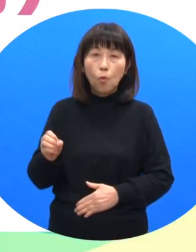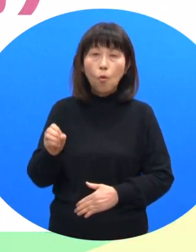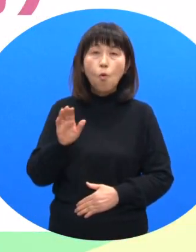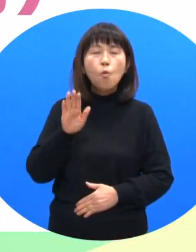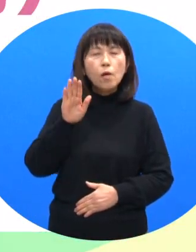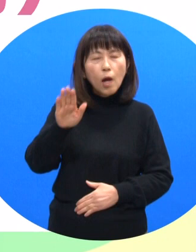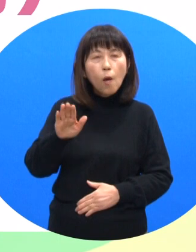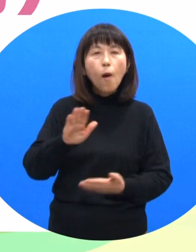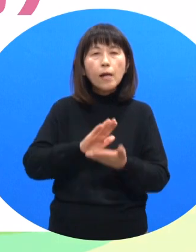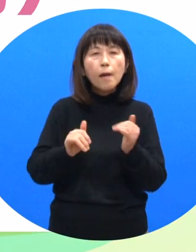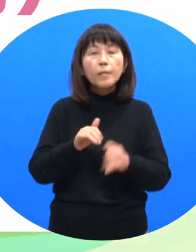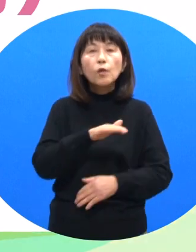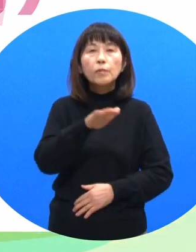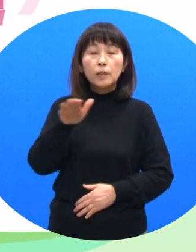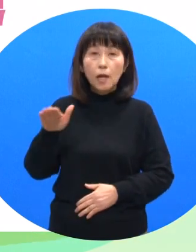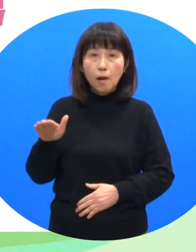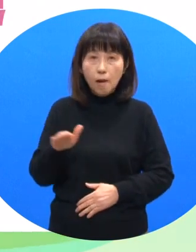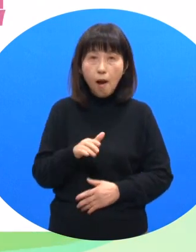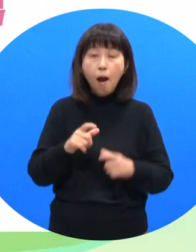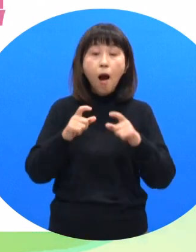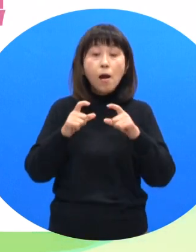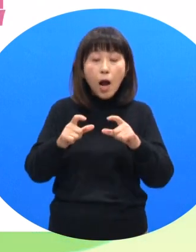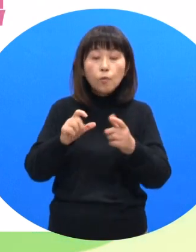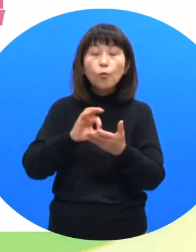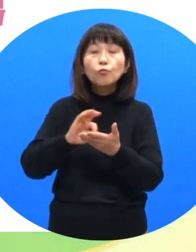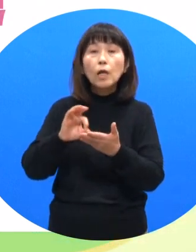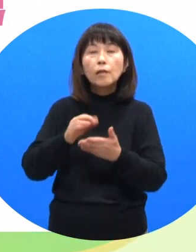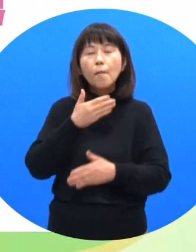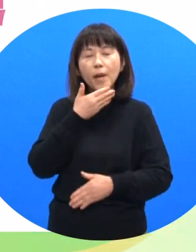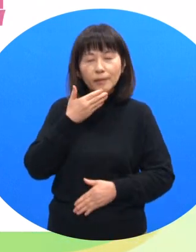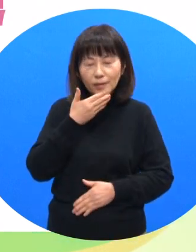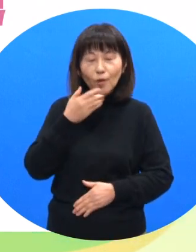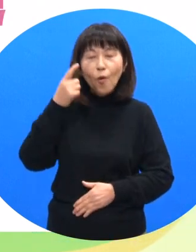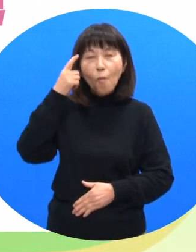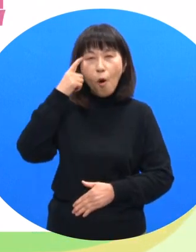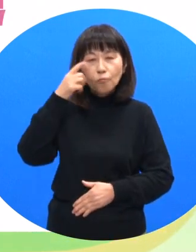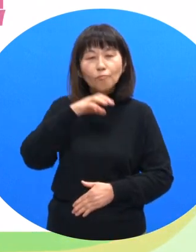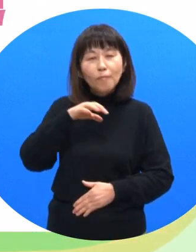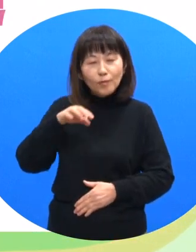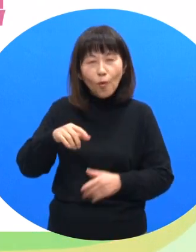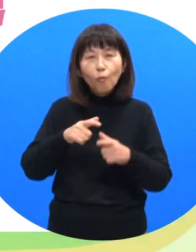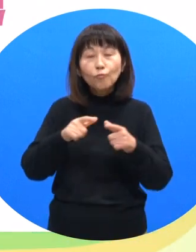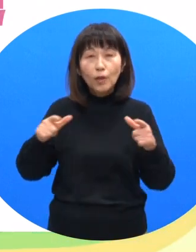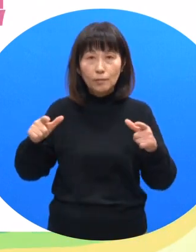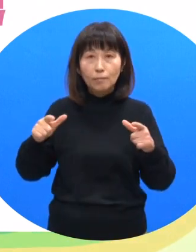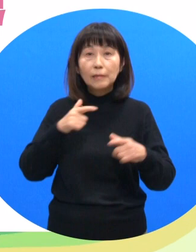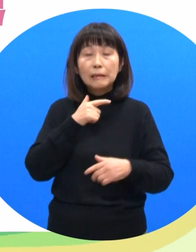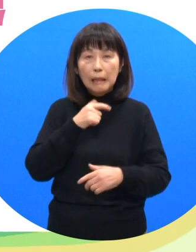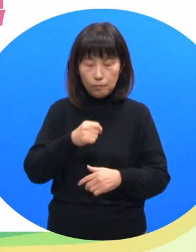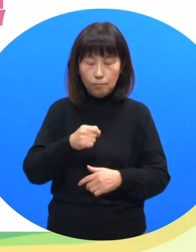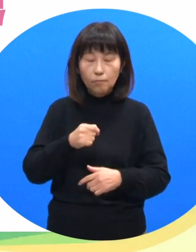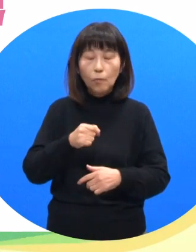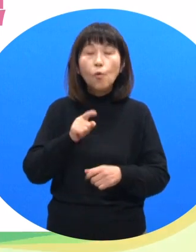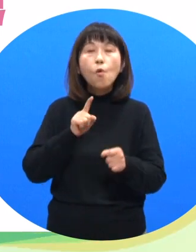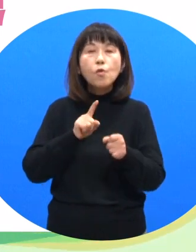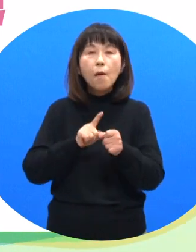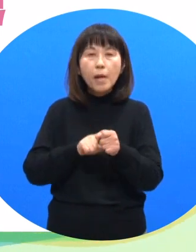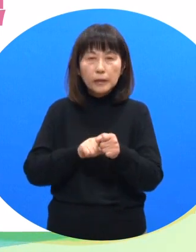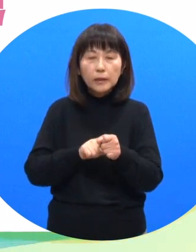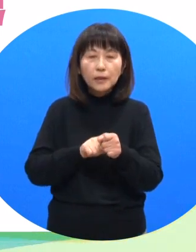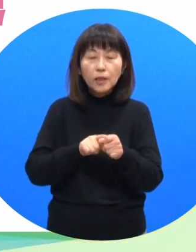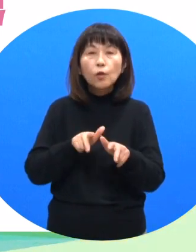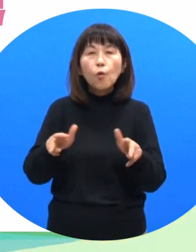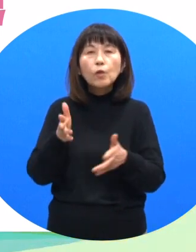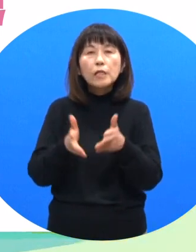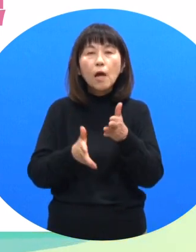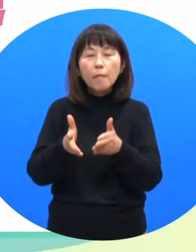これからは県民の皆さんがカードを使って利便性を実感できる場面を増やしていくために、行政サービスのデ